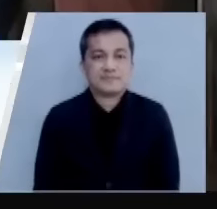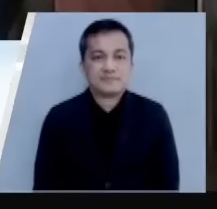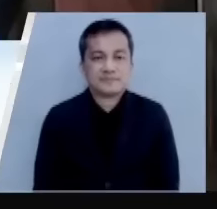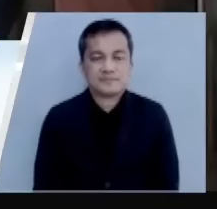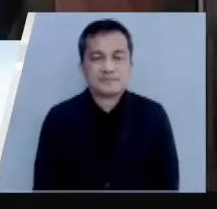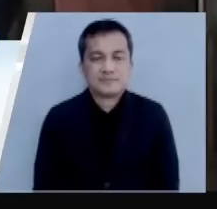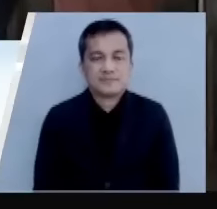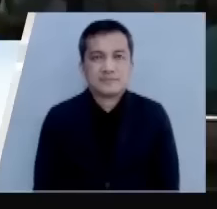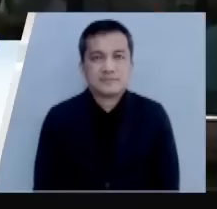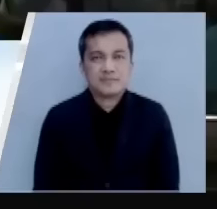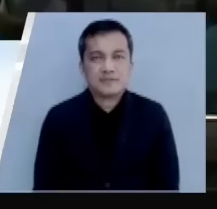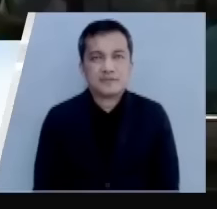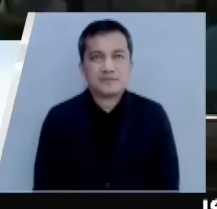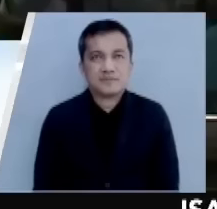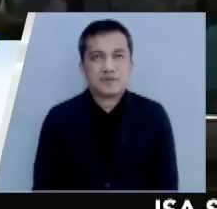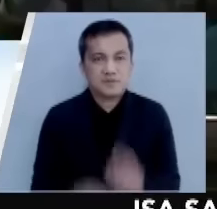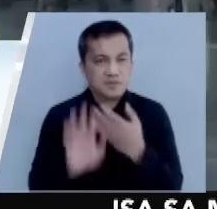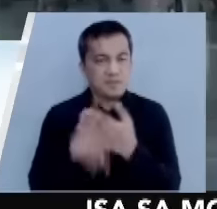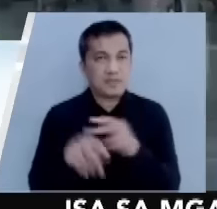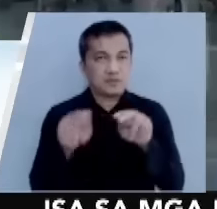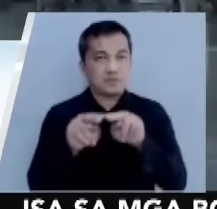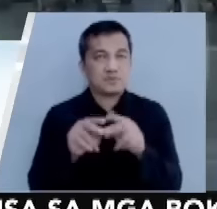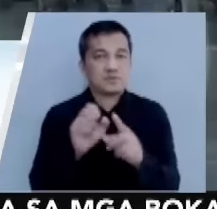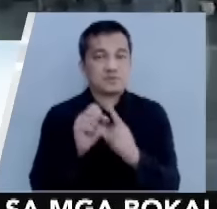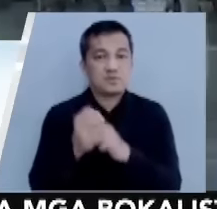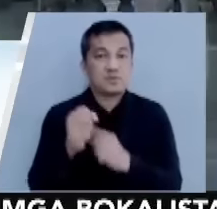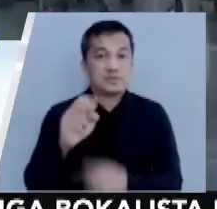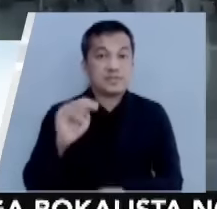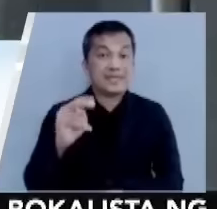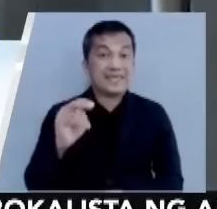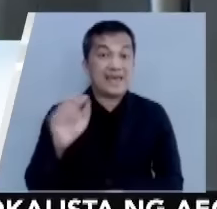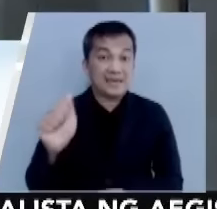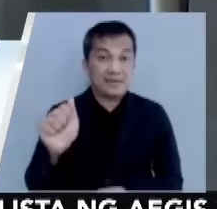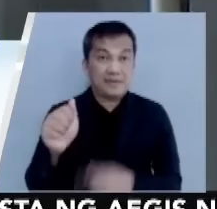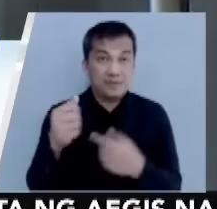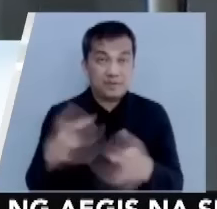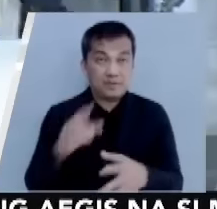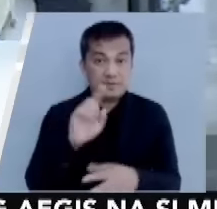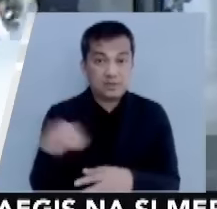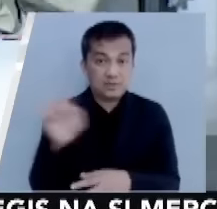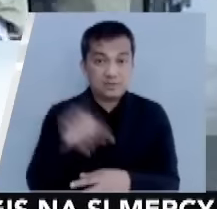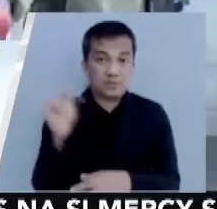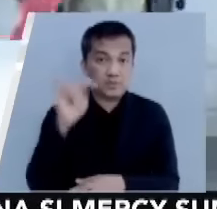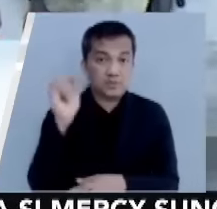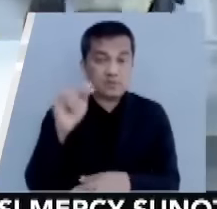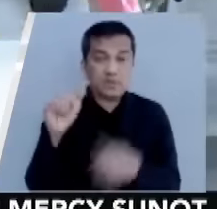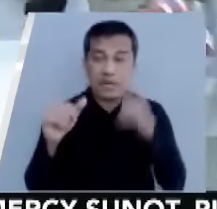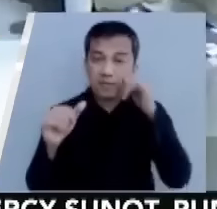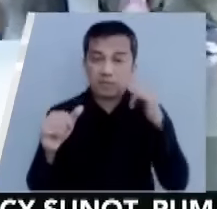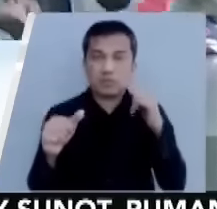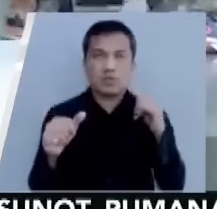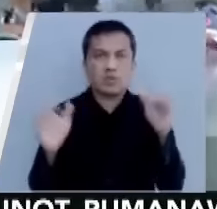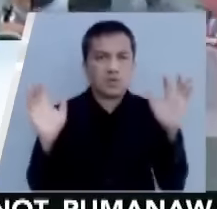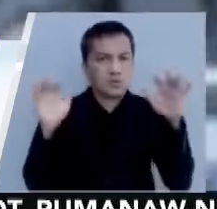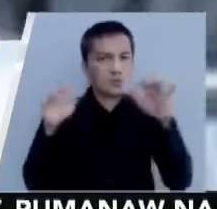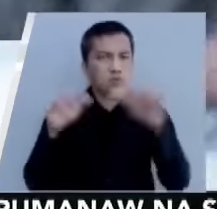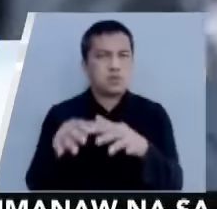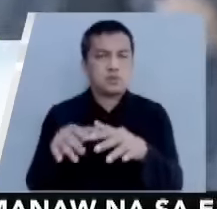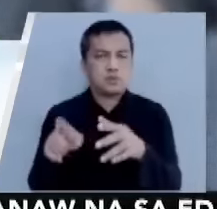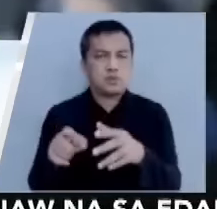Sa pagbabalik normal ang sitwasyon sa NAIA, matapos ang kanselasyon ng mga flights kahapon, buhos naman ang mga pasahero ang